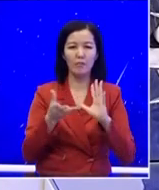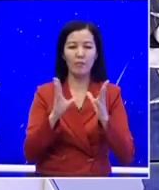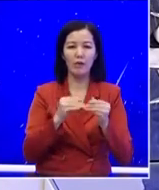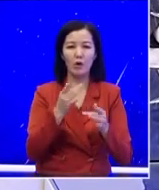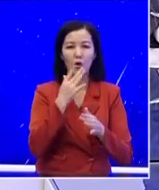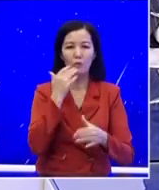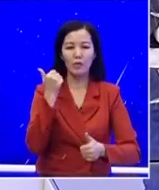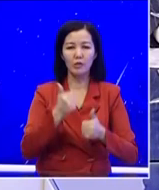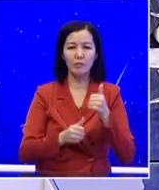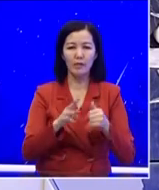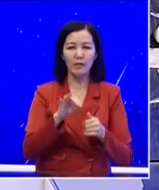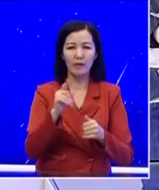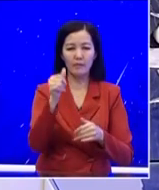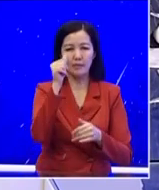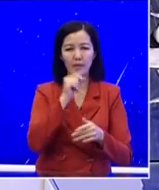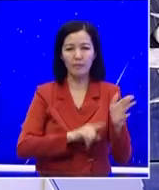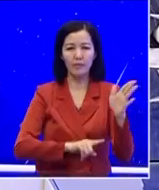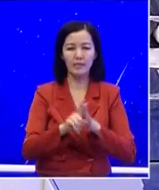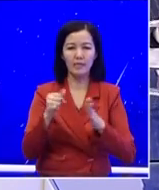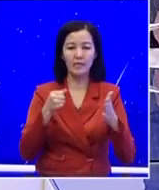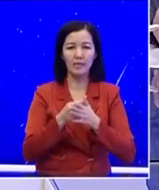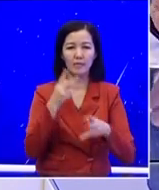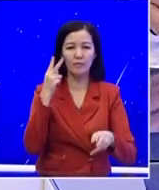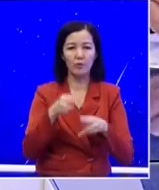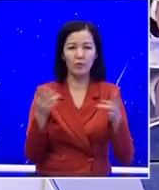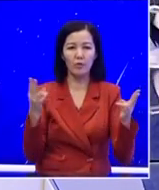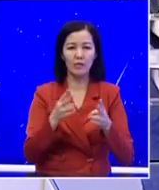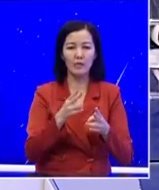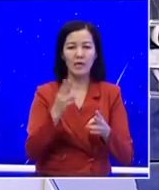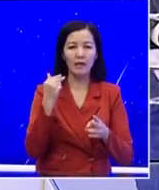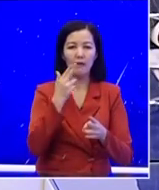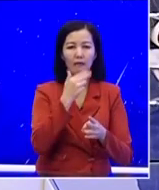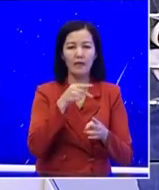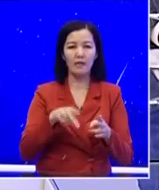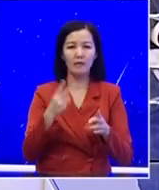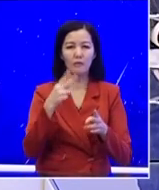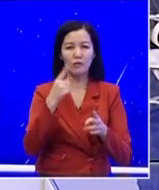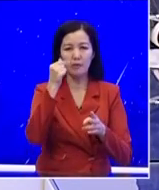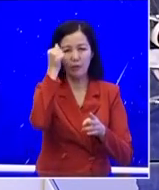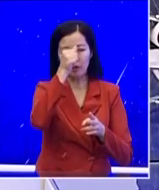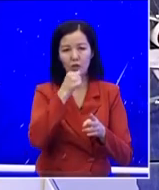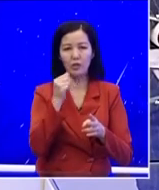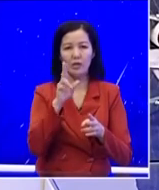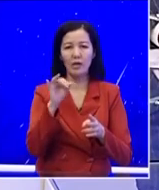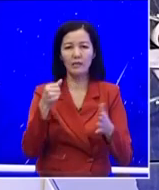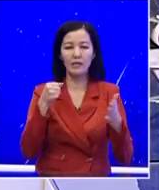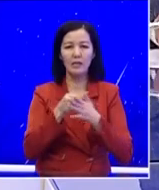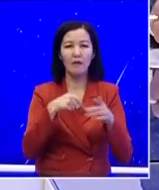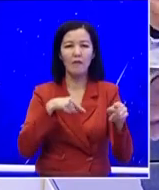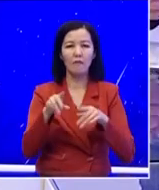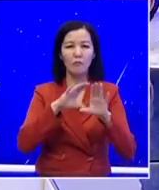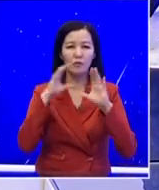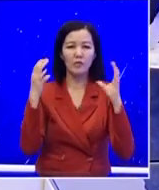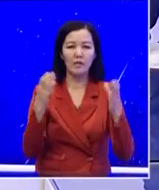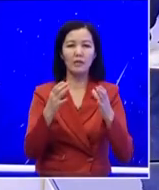барлық ұлттық чемпионат тамыз айының басына дейін бітуі тиіс. Ал Италияда 2021 жылдың қаңтарына дейін футбол